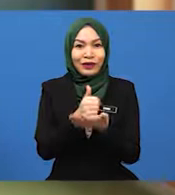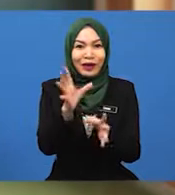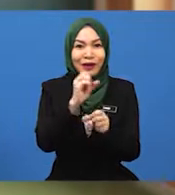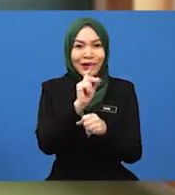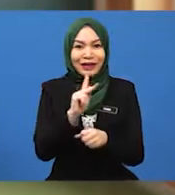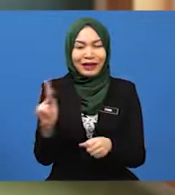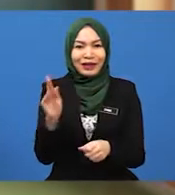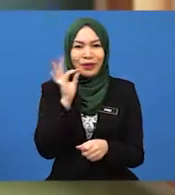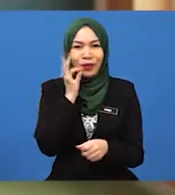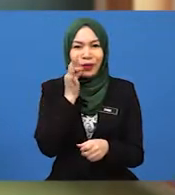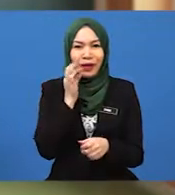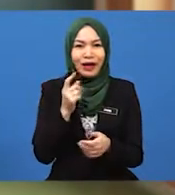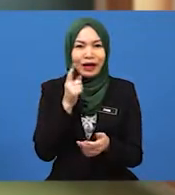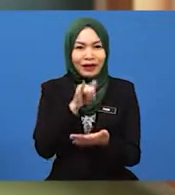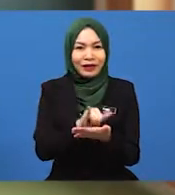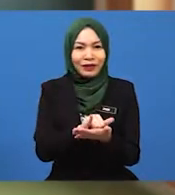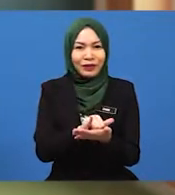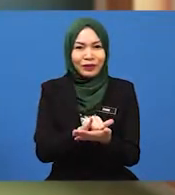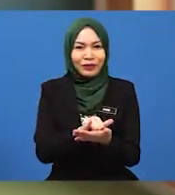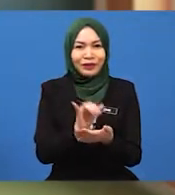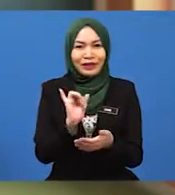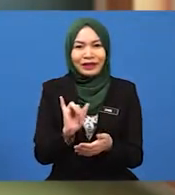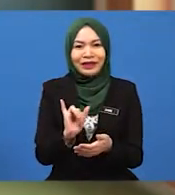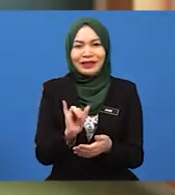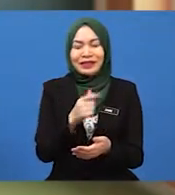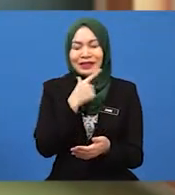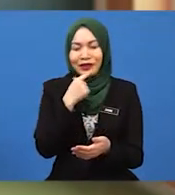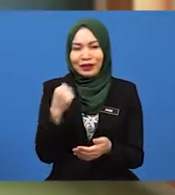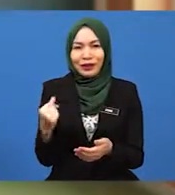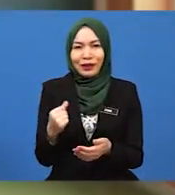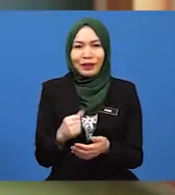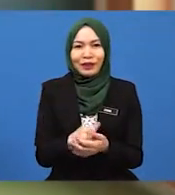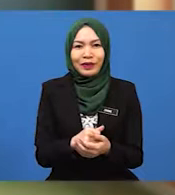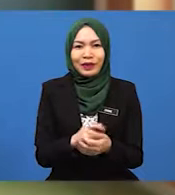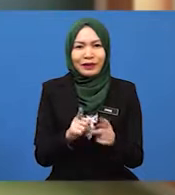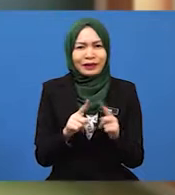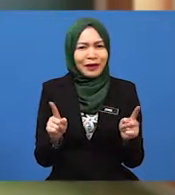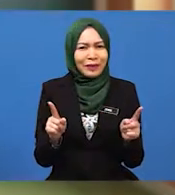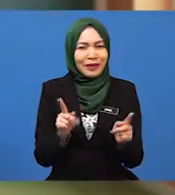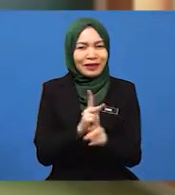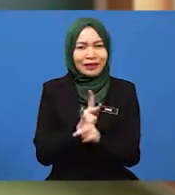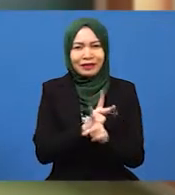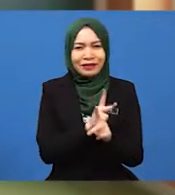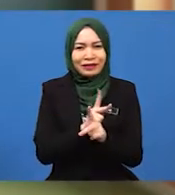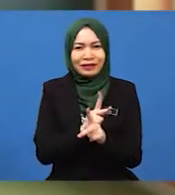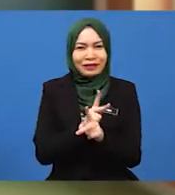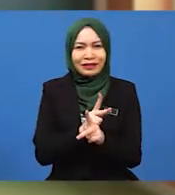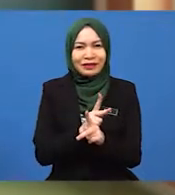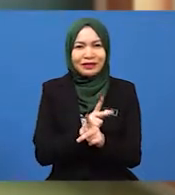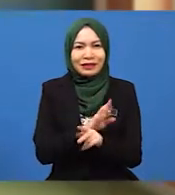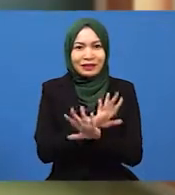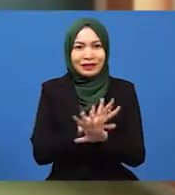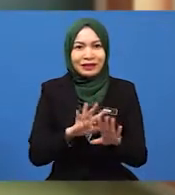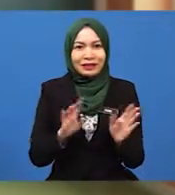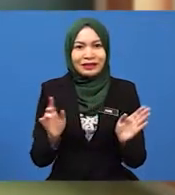itu. Memang sedap buah itu. Tapi awas, jangan tertelan biji rambutan.